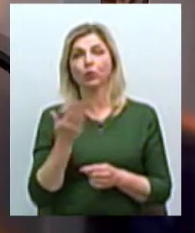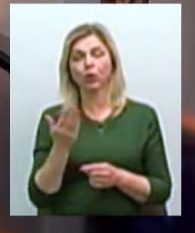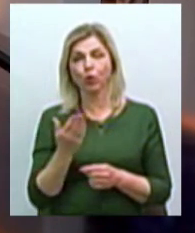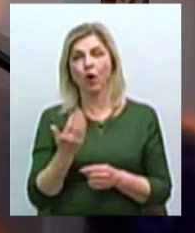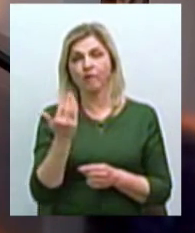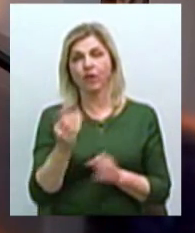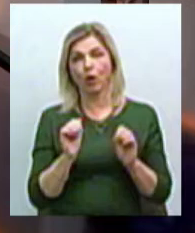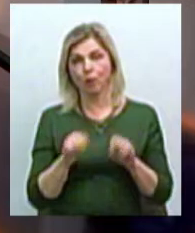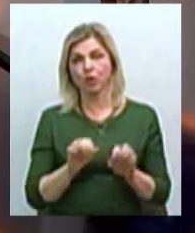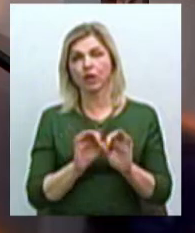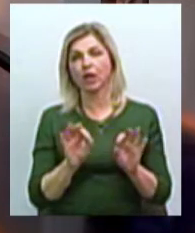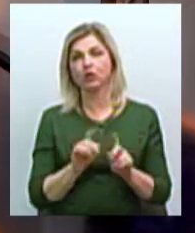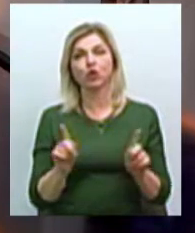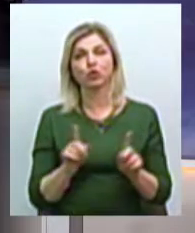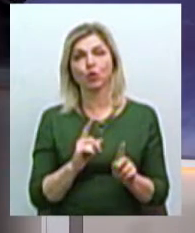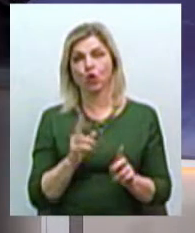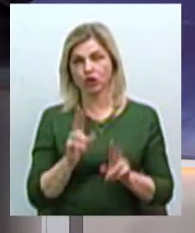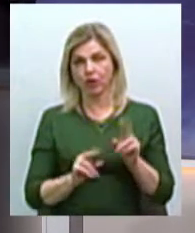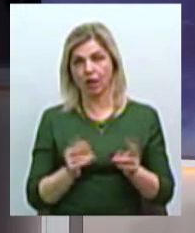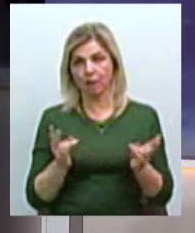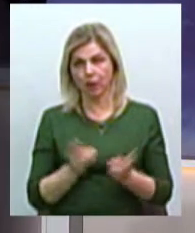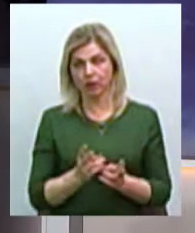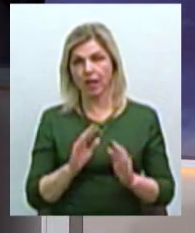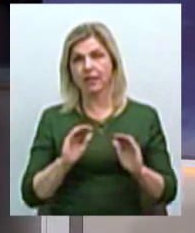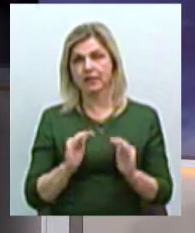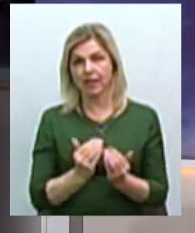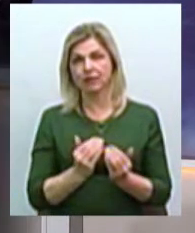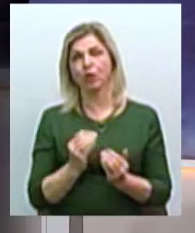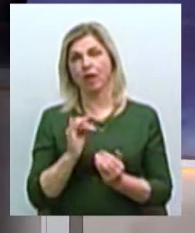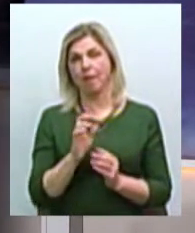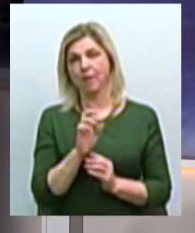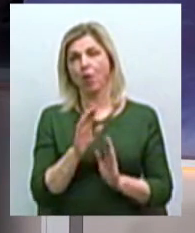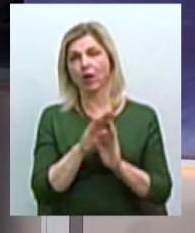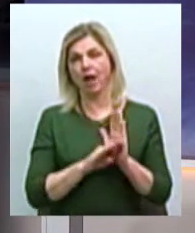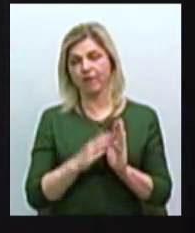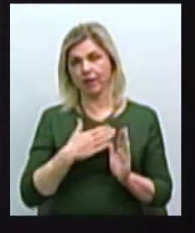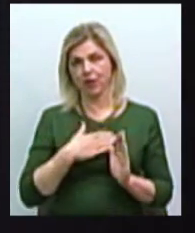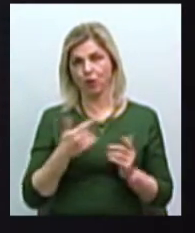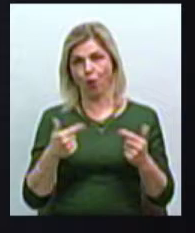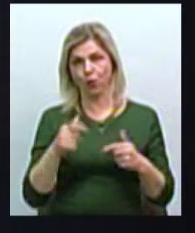те, що вважаєте за потрібне. Стисло, біографія, візитівка нашого гостя.